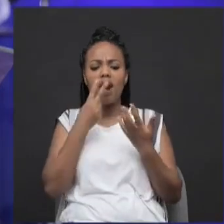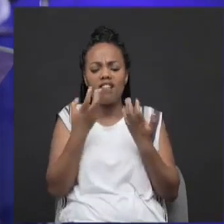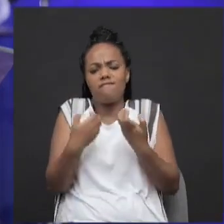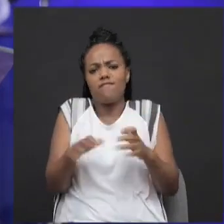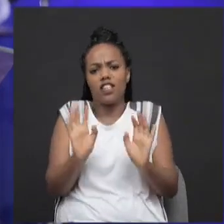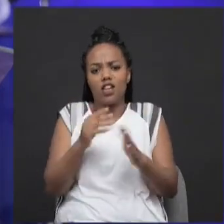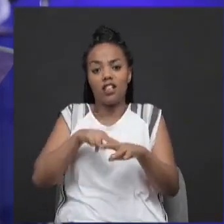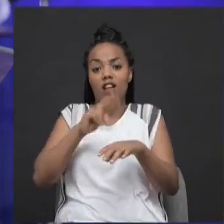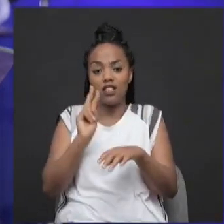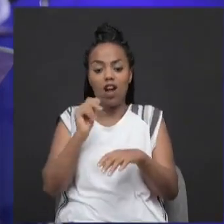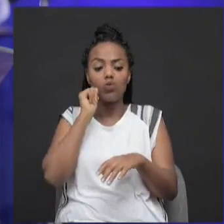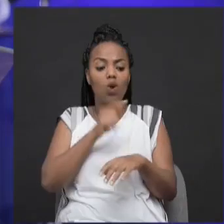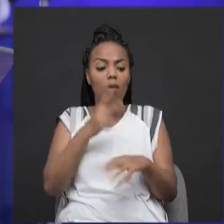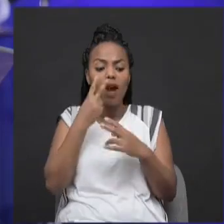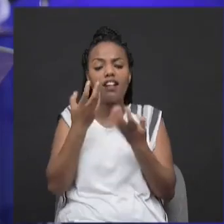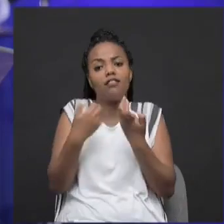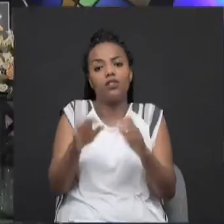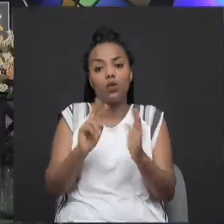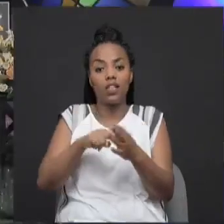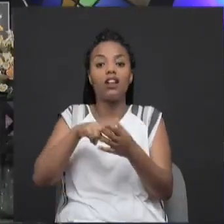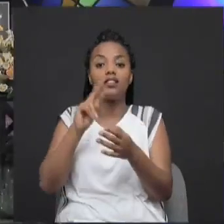የተነሳ እሷንም ማየት ካለመፈለጉ የተነሳ